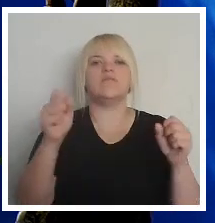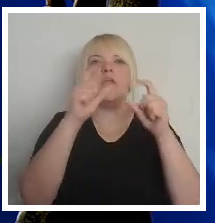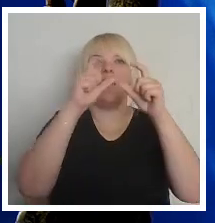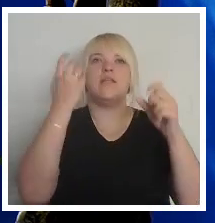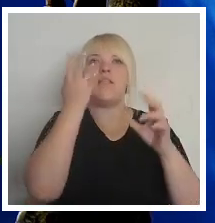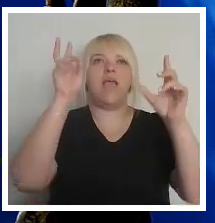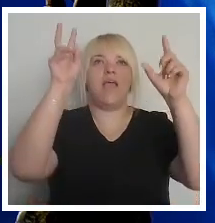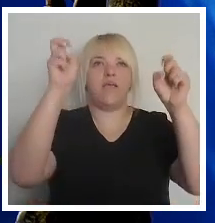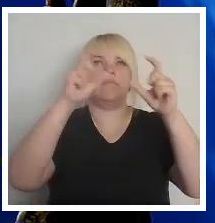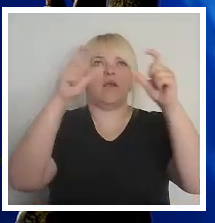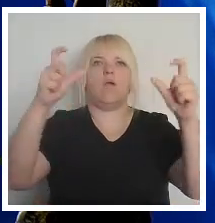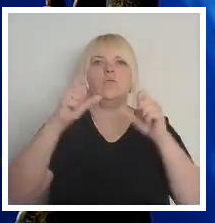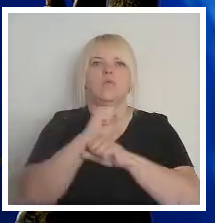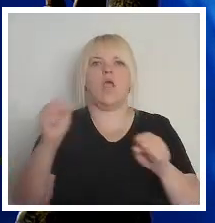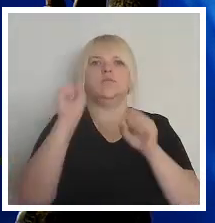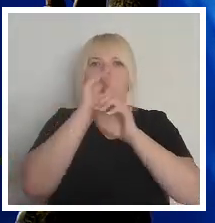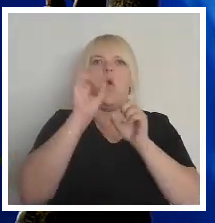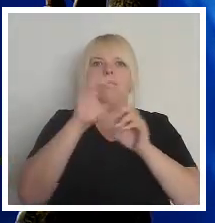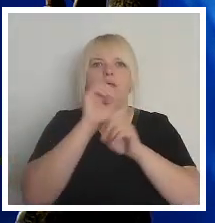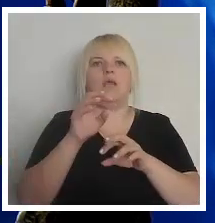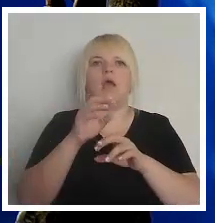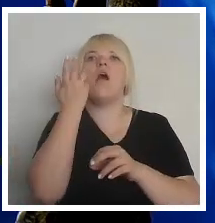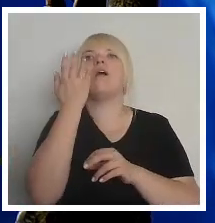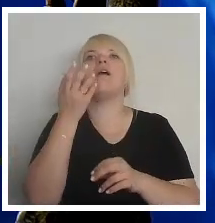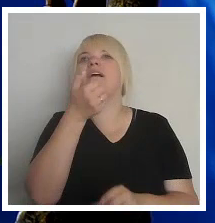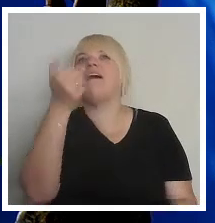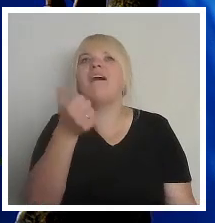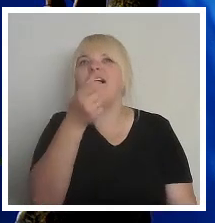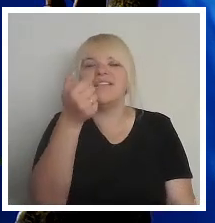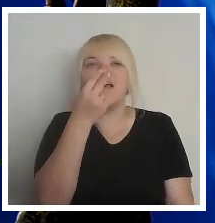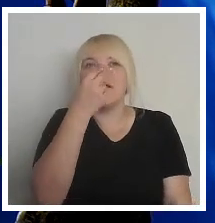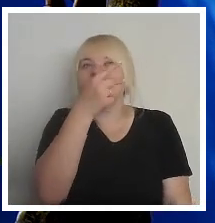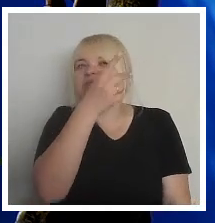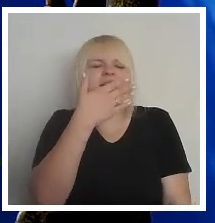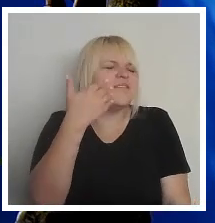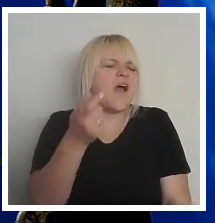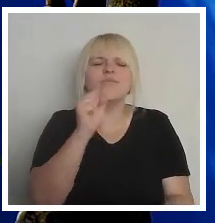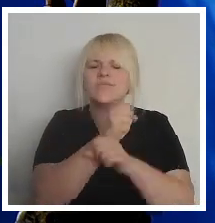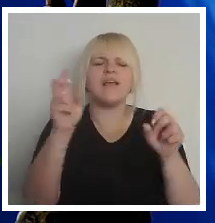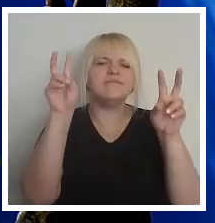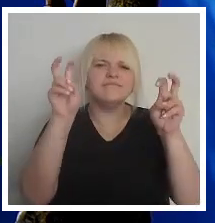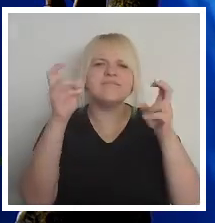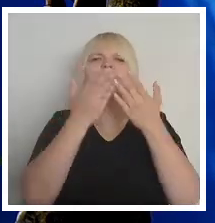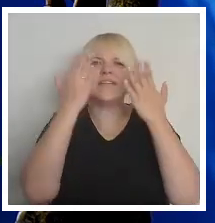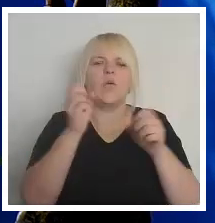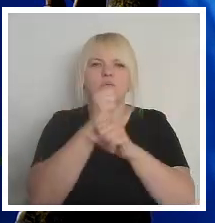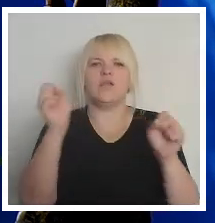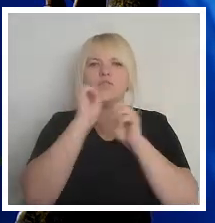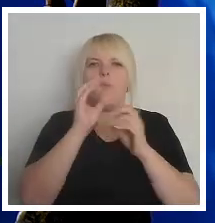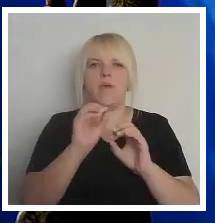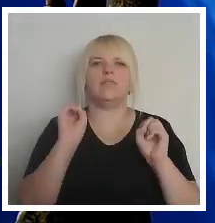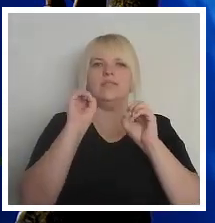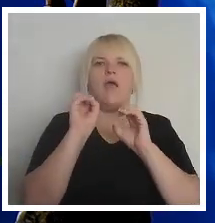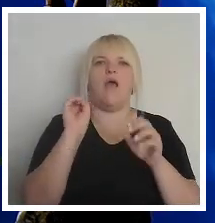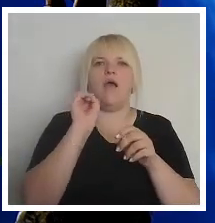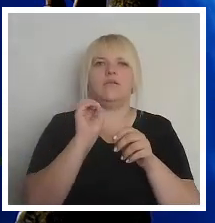gadā ziņa ir tapusi, kas tur ir rakstīts. Viņi pēc virsrakstus reiz raksta savu komentāru. Viņam ir vajadzība izpaust savu